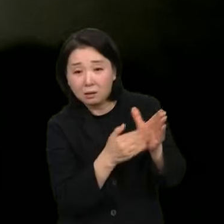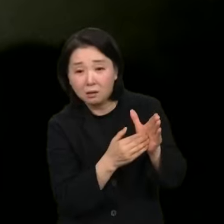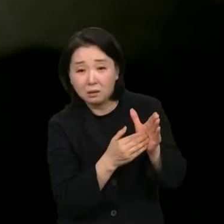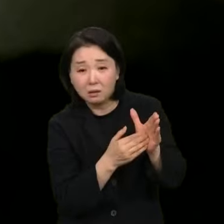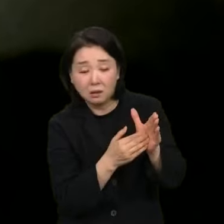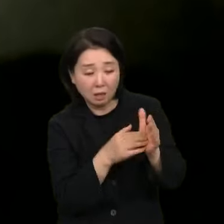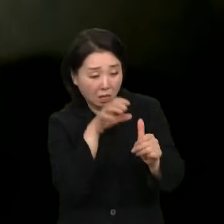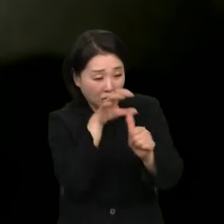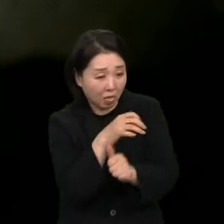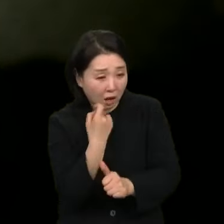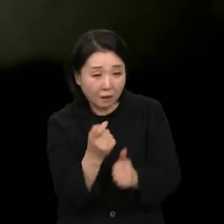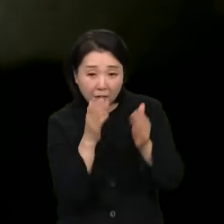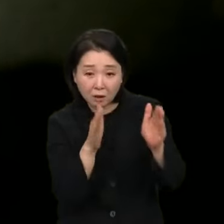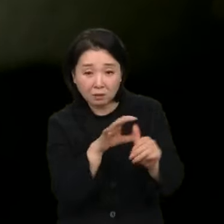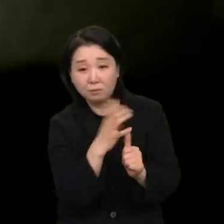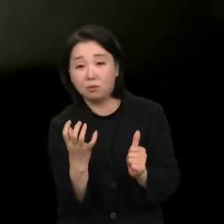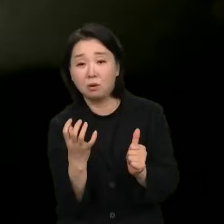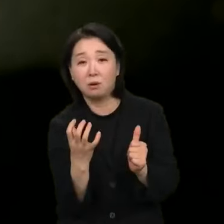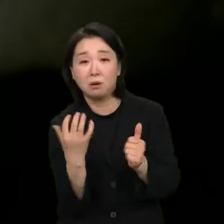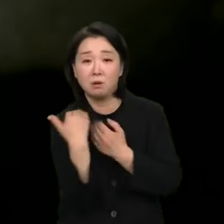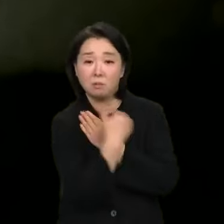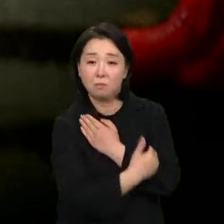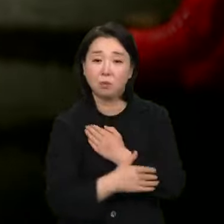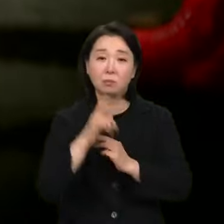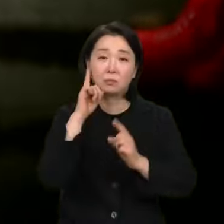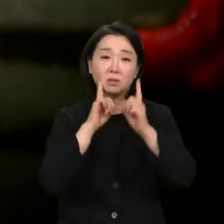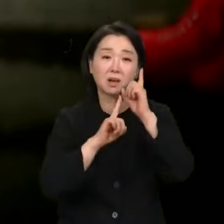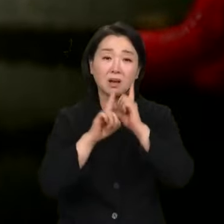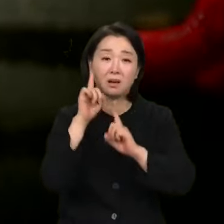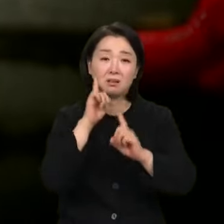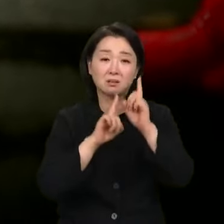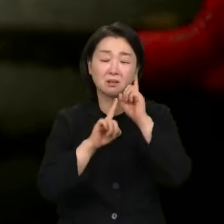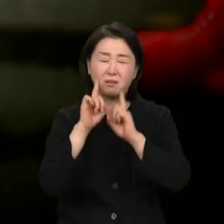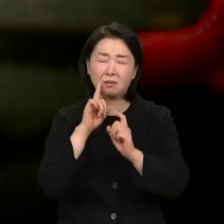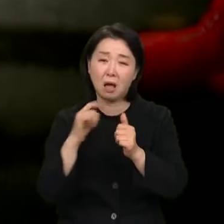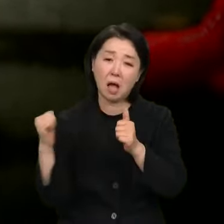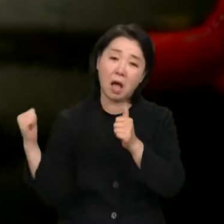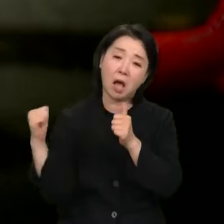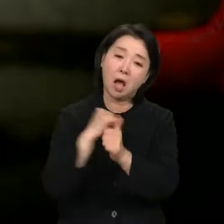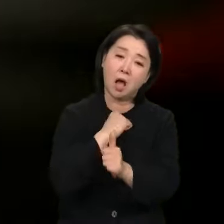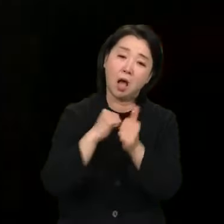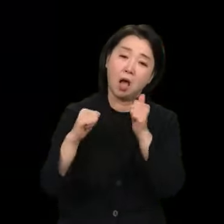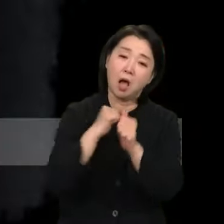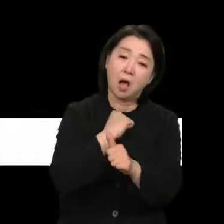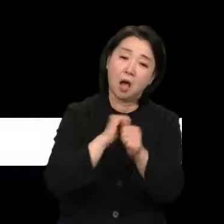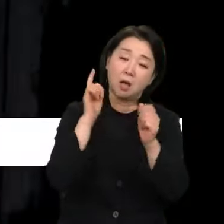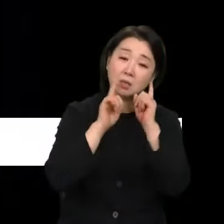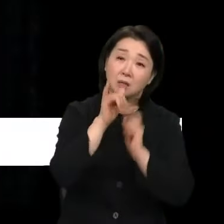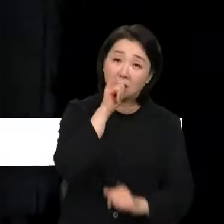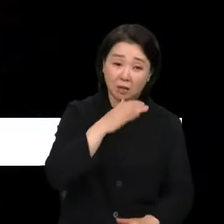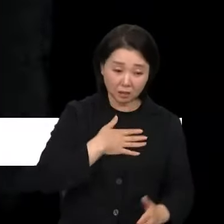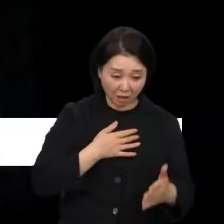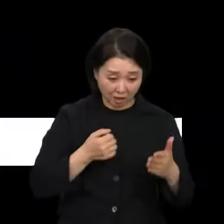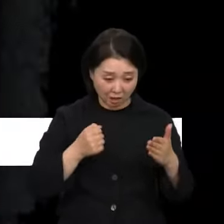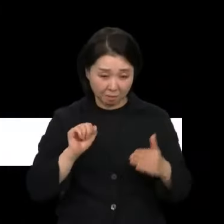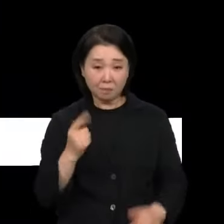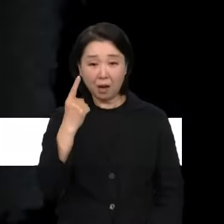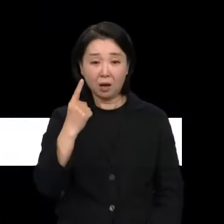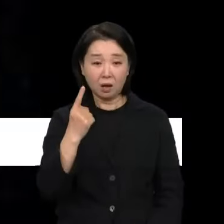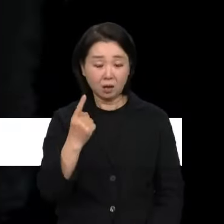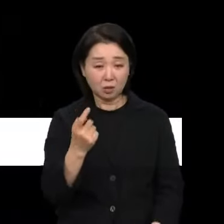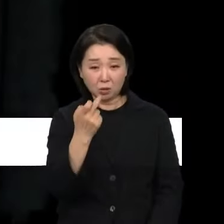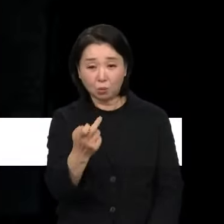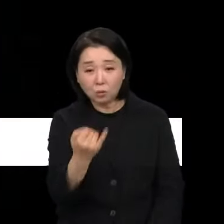갇혔다 풀려났습니다. 몸에 상처와 폭도 딱지가 남았습니다. 나 때문에 동생들이 어떤 피해가 갈까